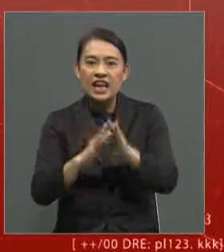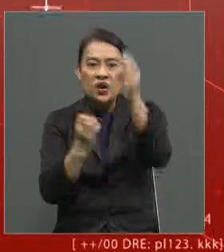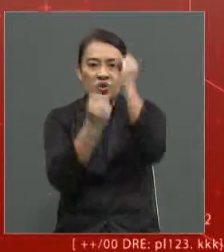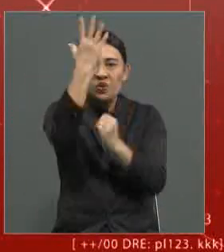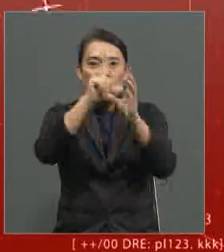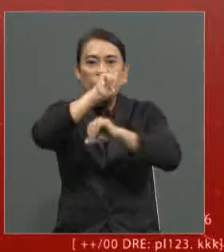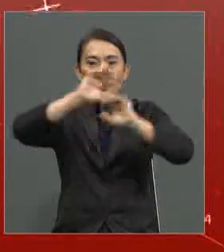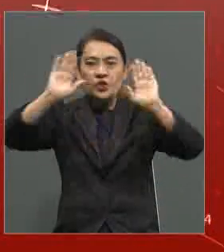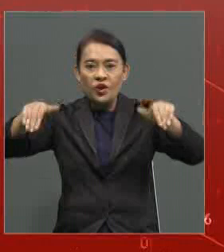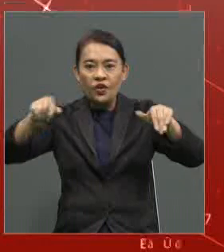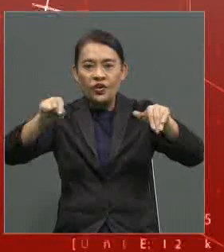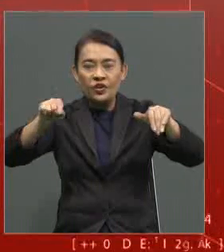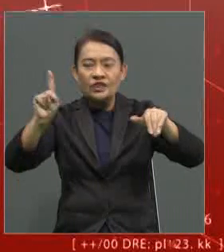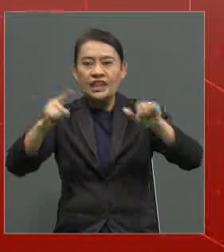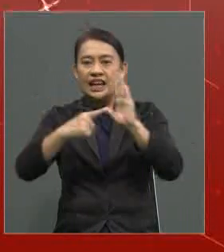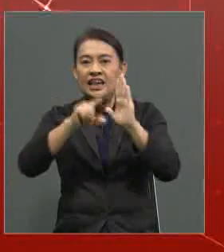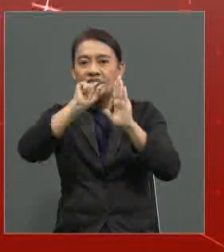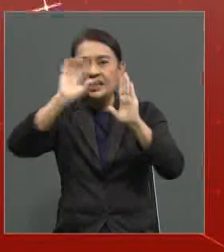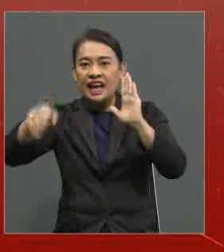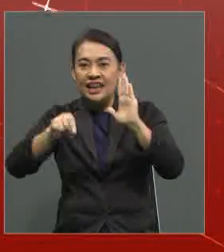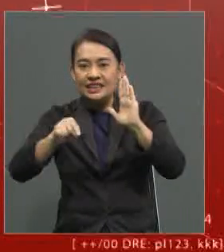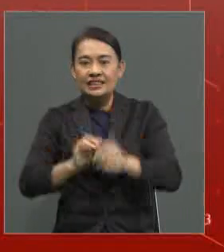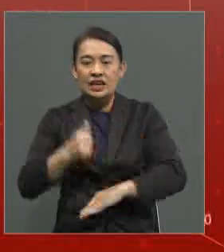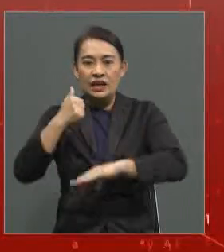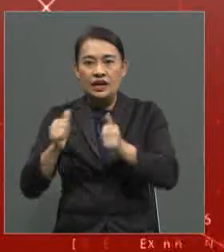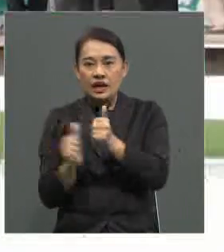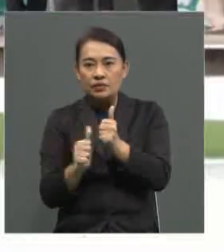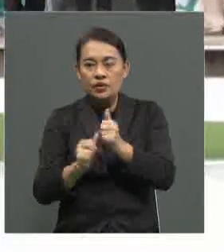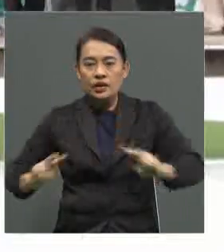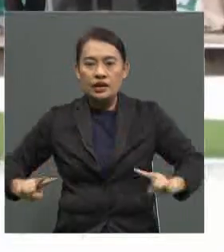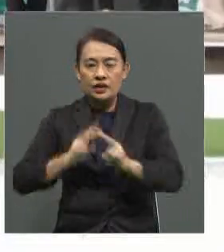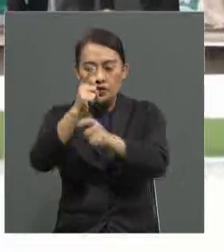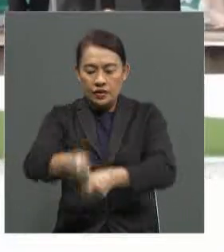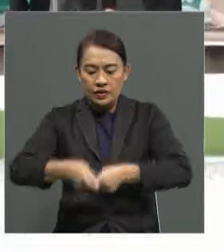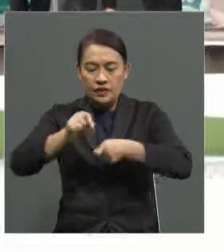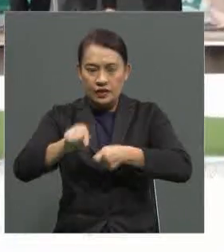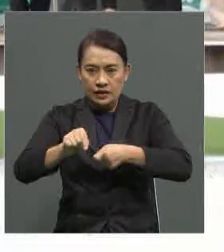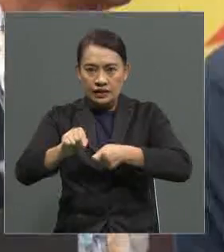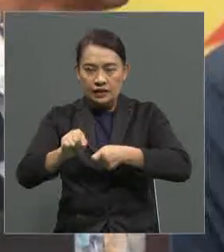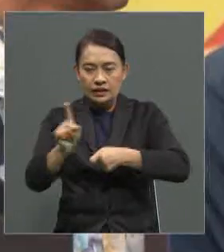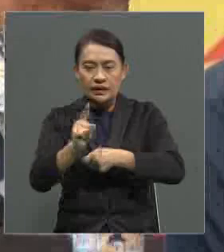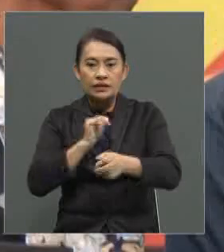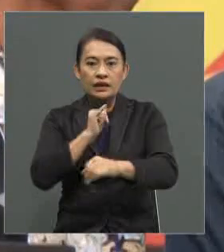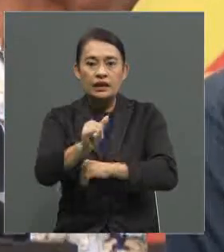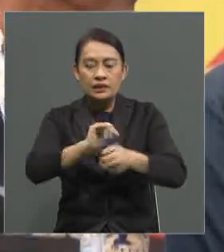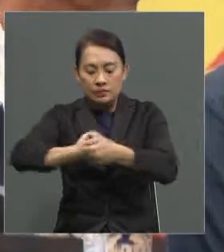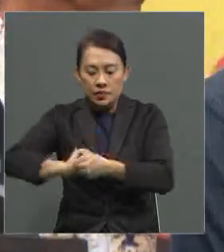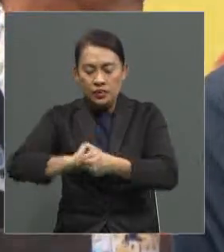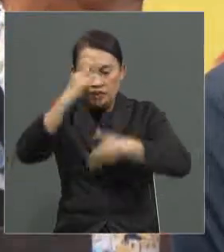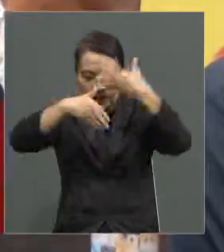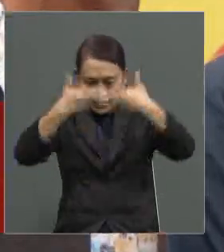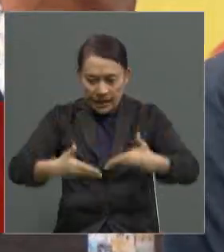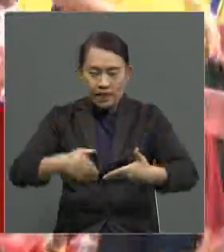นนกชัยนาทดังมาก ถูกต้องนะครับวันนี้ทางคุณอนุชานาคาสายรัฐมนตรีช่วยว่าการกระทรวงเกษตรและสหกรณ์ไปร่วมกิจกรรมวันเด็กแห่งชาติ